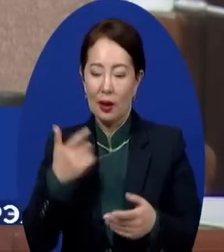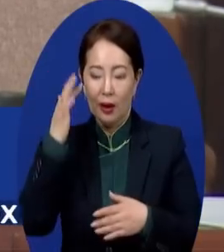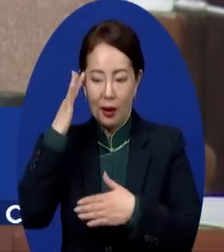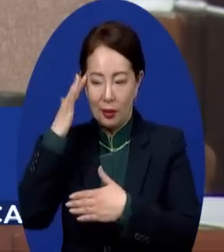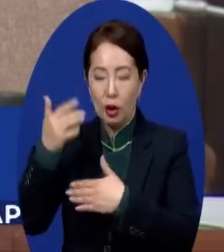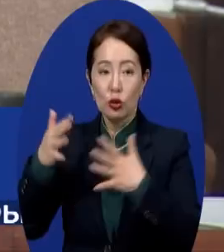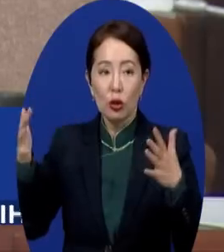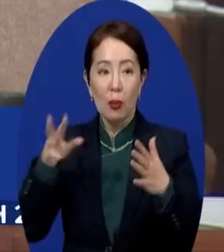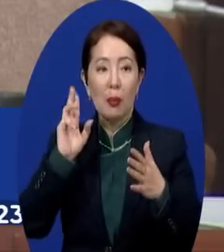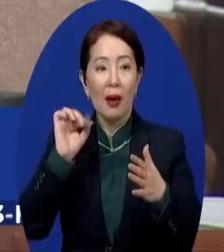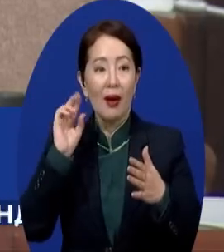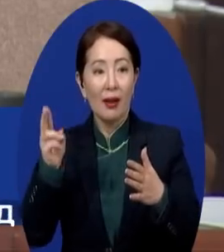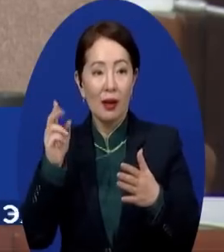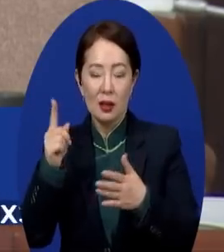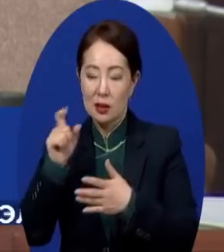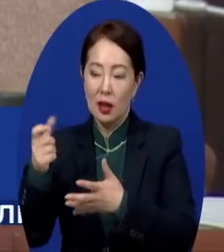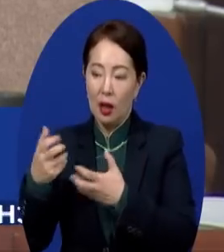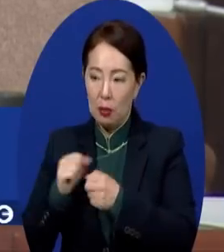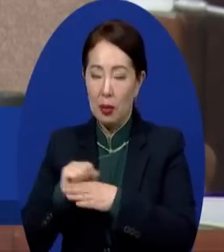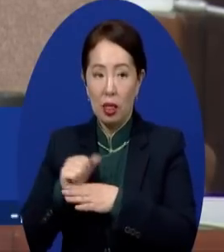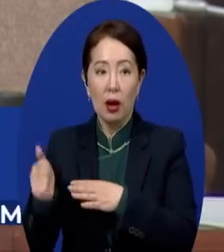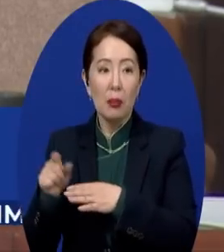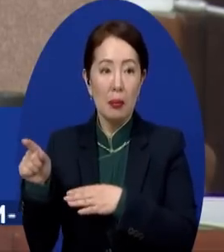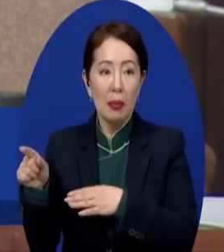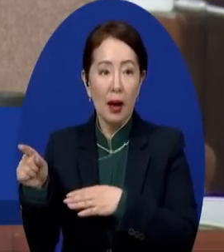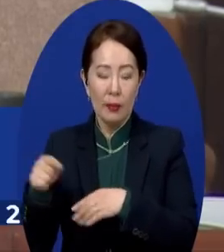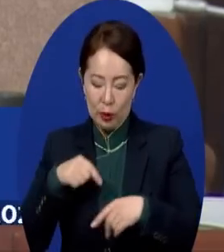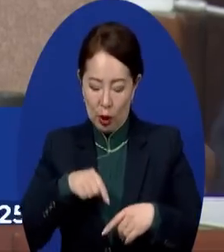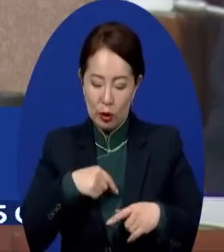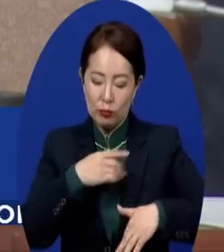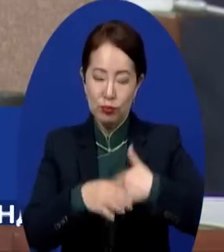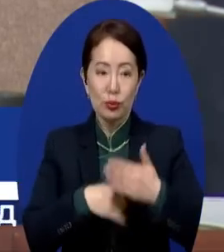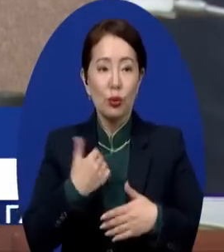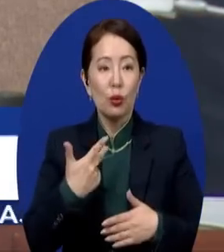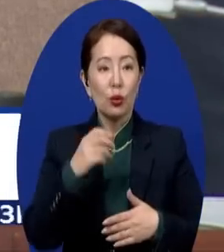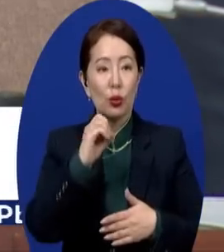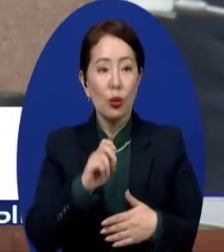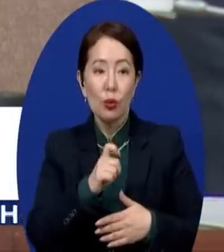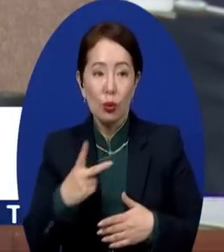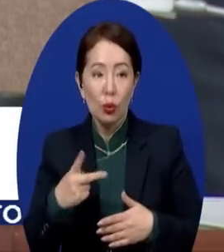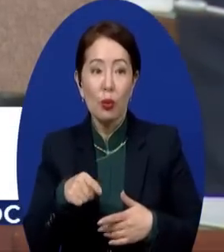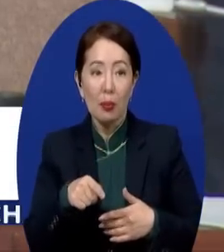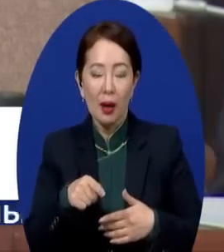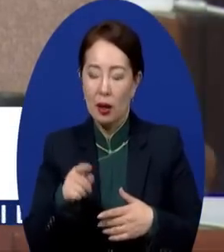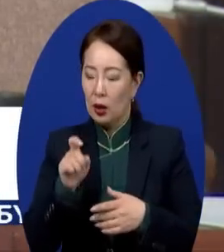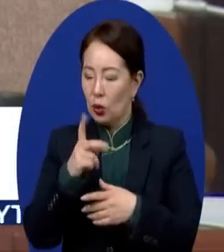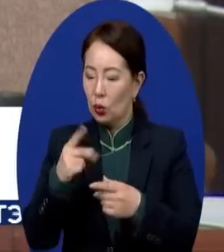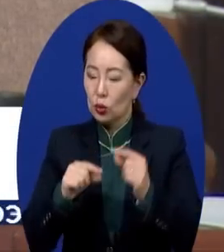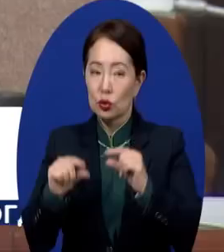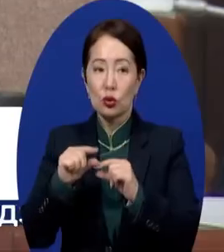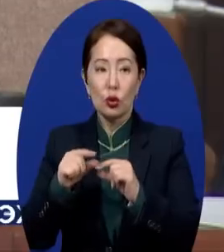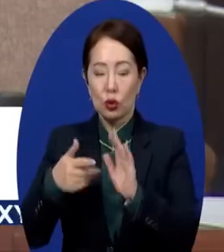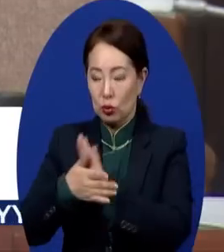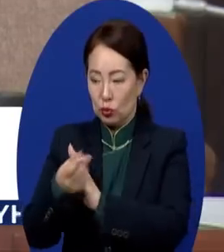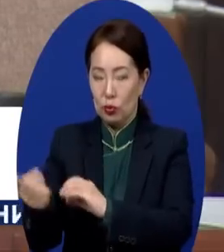бэлэн болцсон. Заримуд нь болохоор бол одоо явж байгаа энэ 3% хүүтэй хүүний зөрөгийн төсөвдөр тавь явж байгаа тийм ээ.